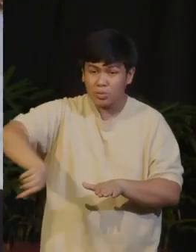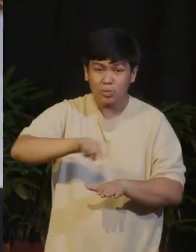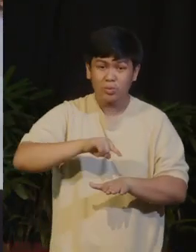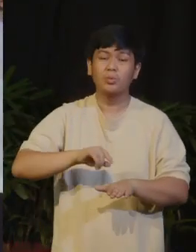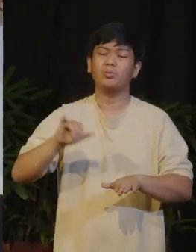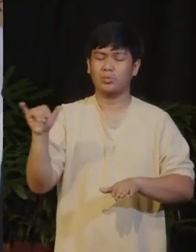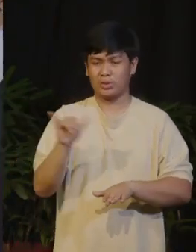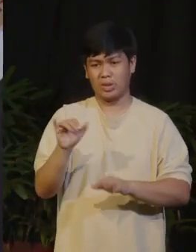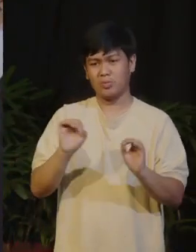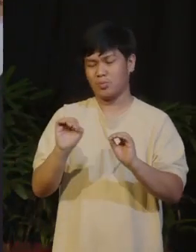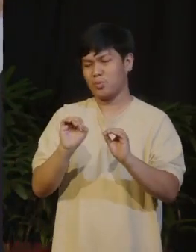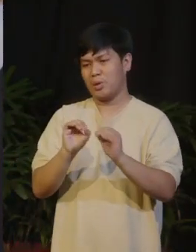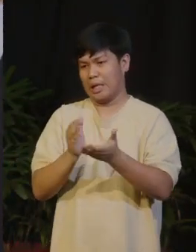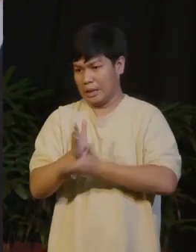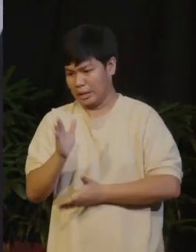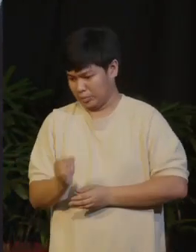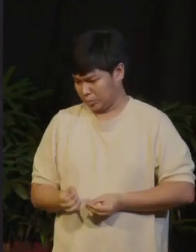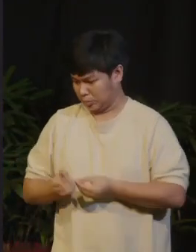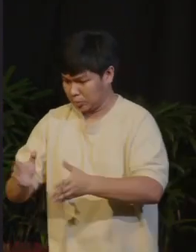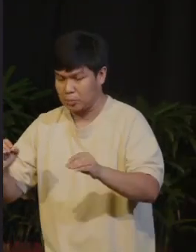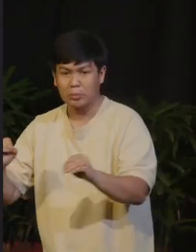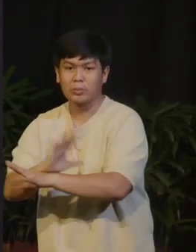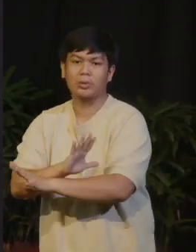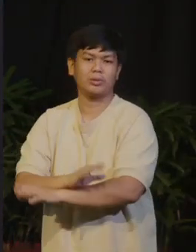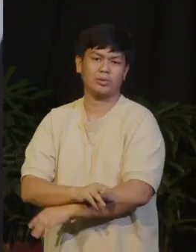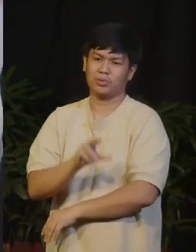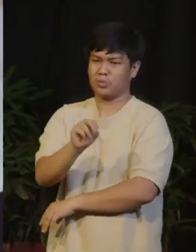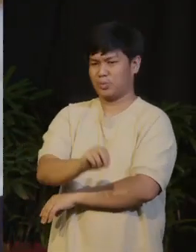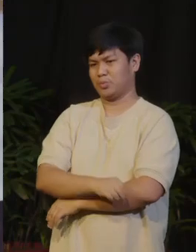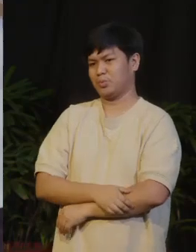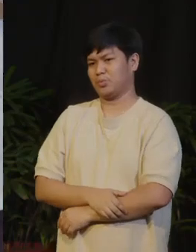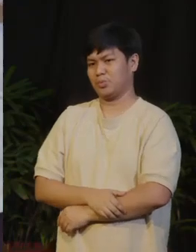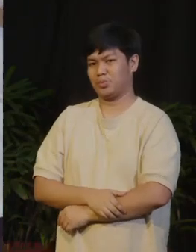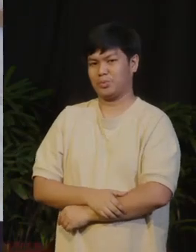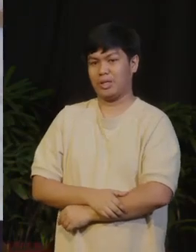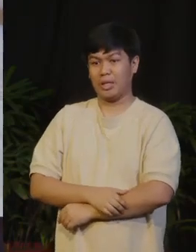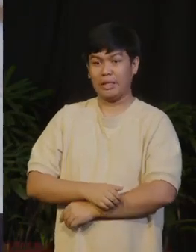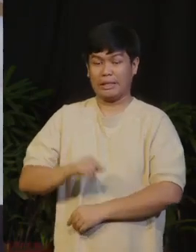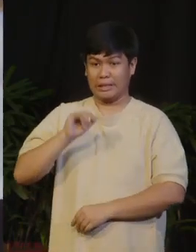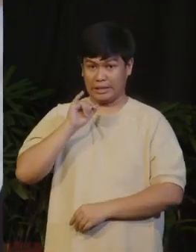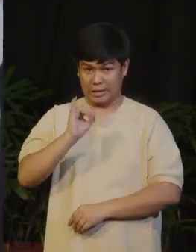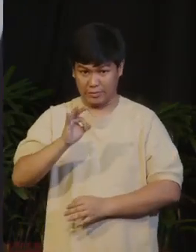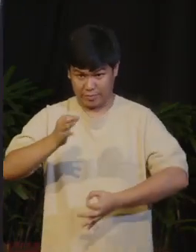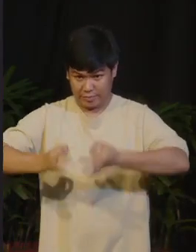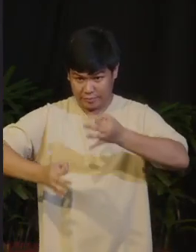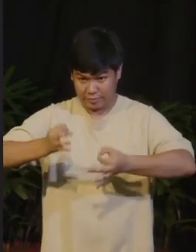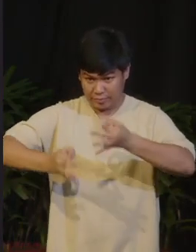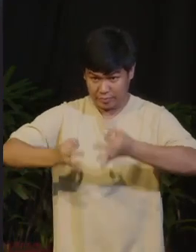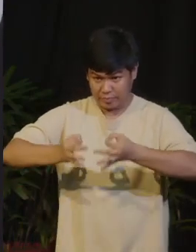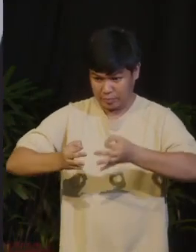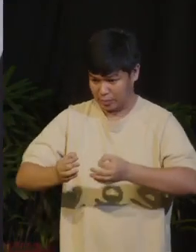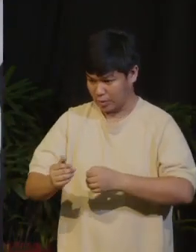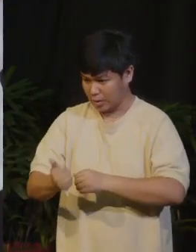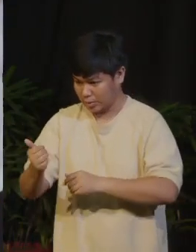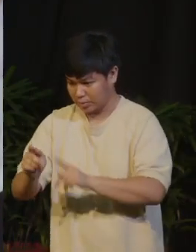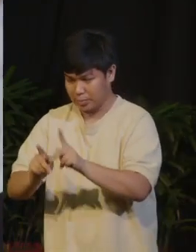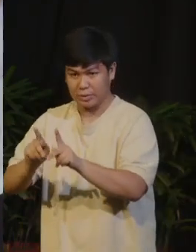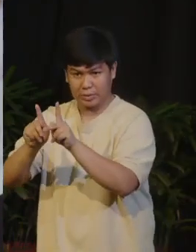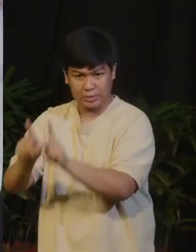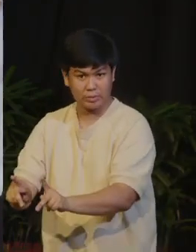hindi magpatawad. So kung tayo ay huhusga man, kailangan mapagpatawad na